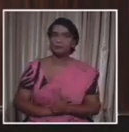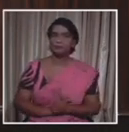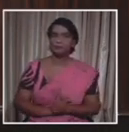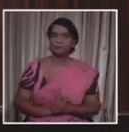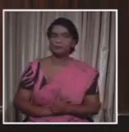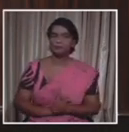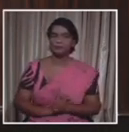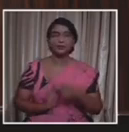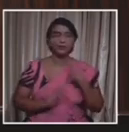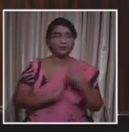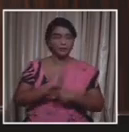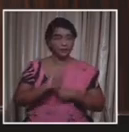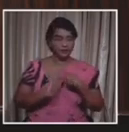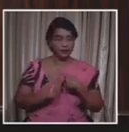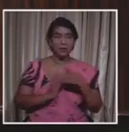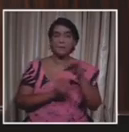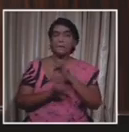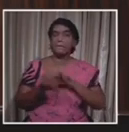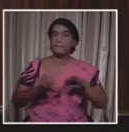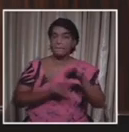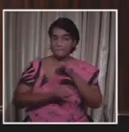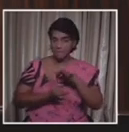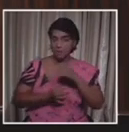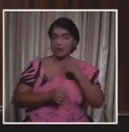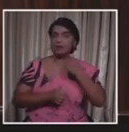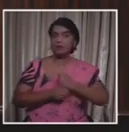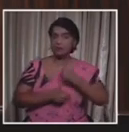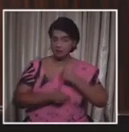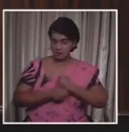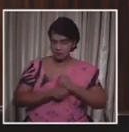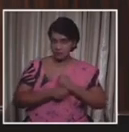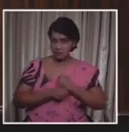Sri Lanka Prajatantrika Samajavadi Janaraje